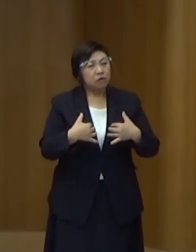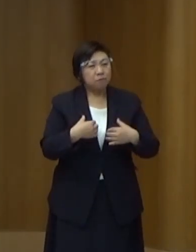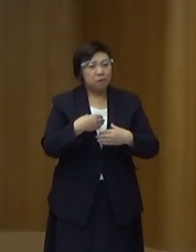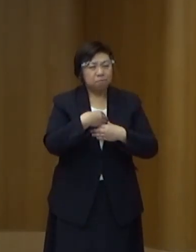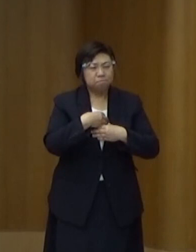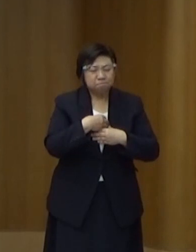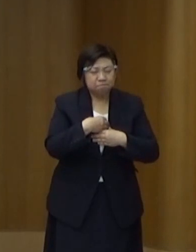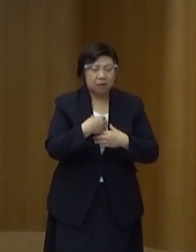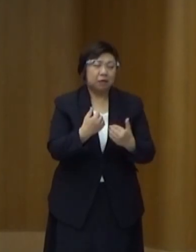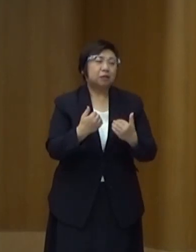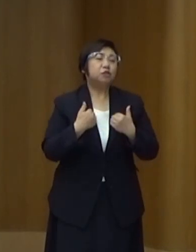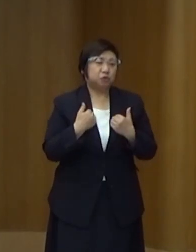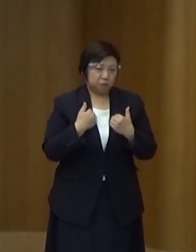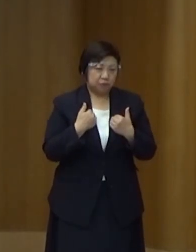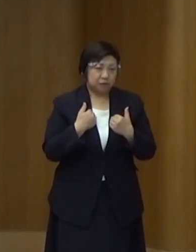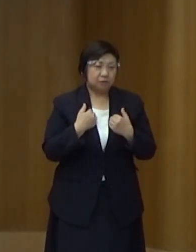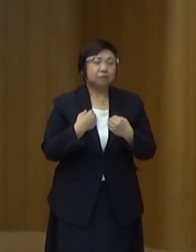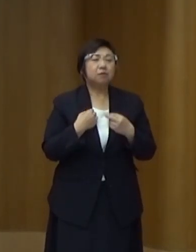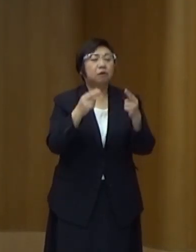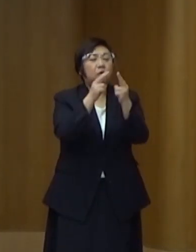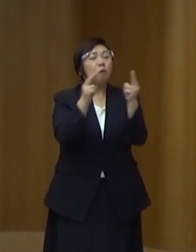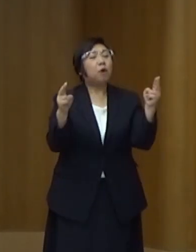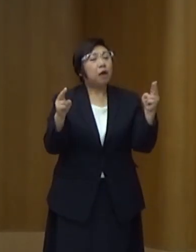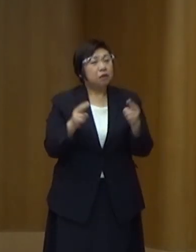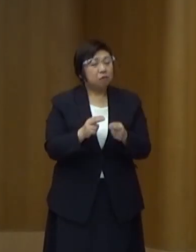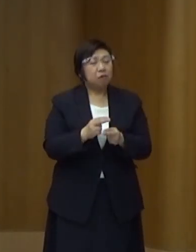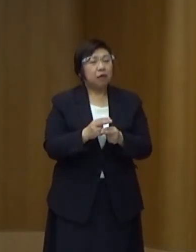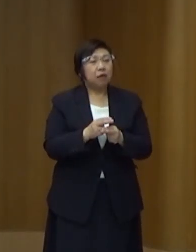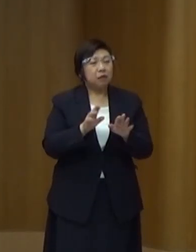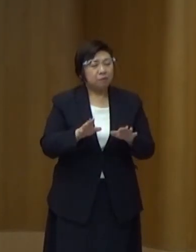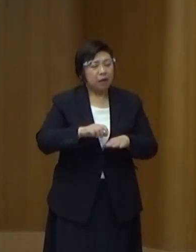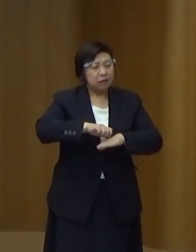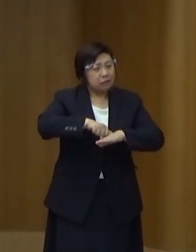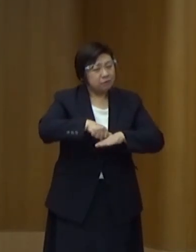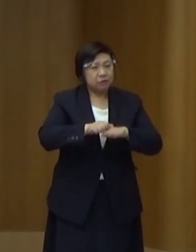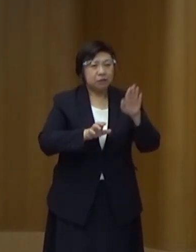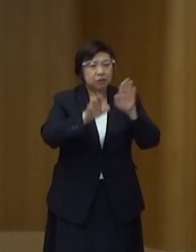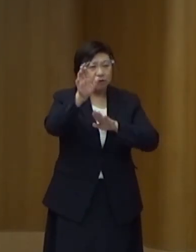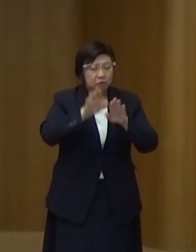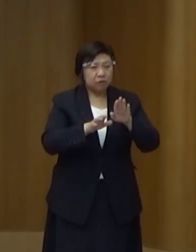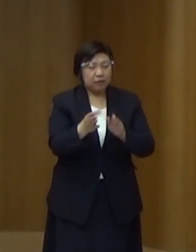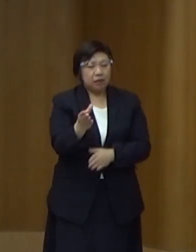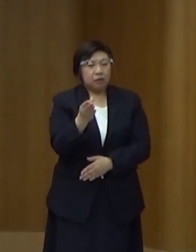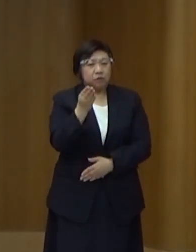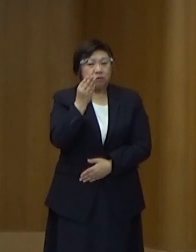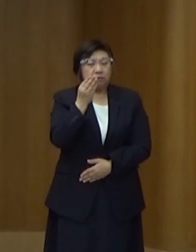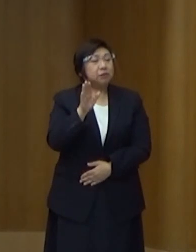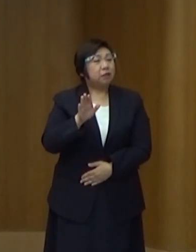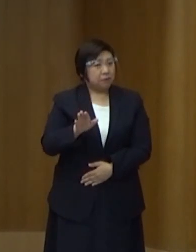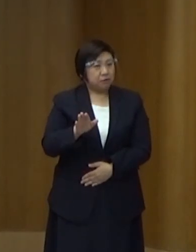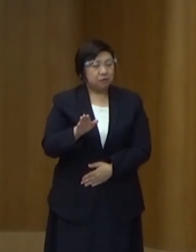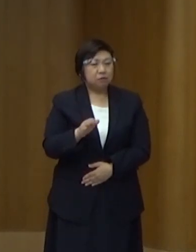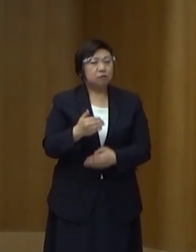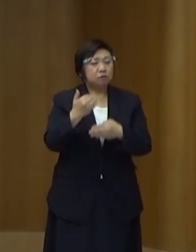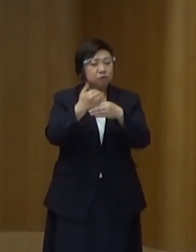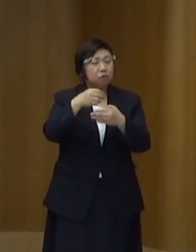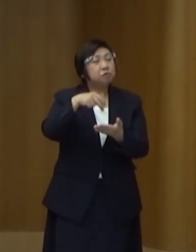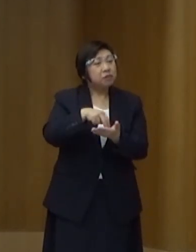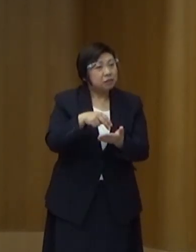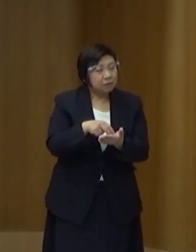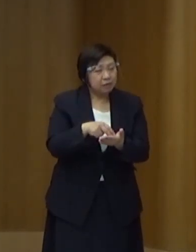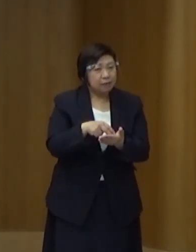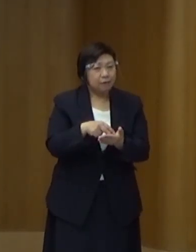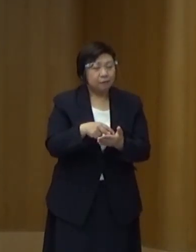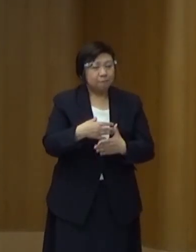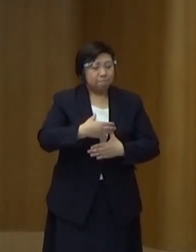なりません。本土はこうした厳しい状況に直面をしております。党としては引き続き勢いを